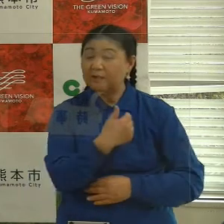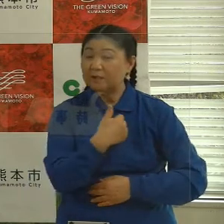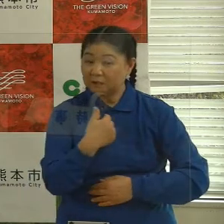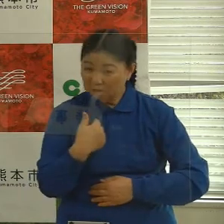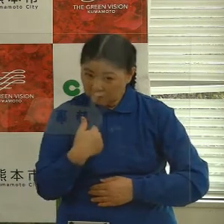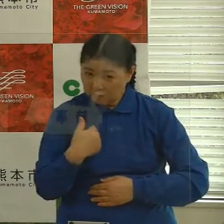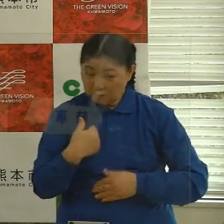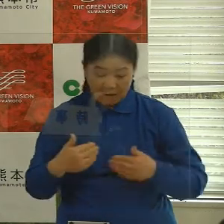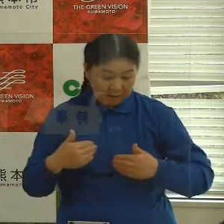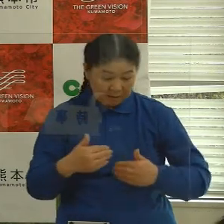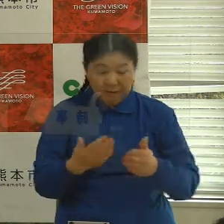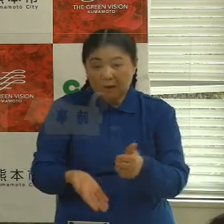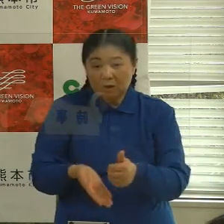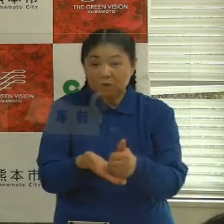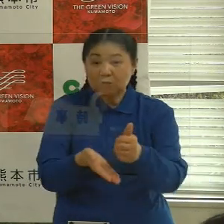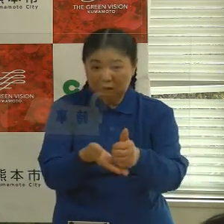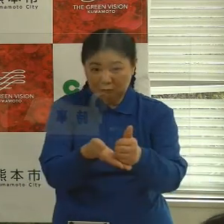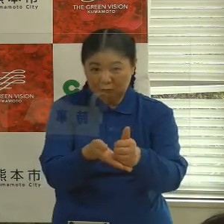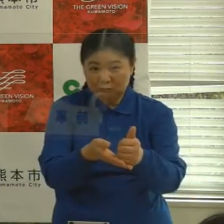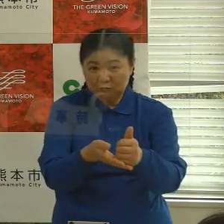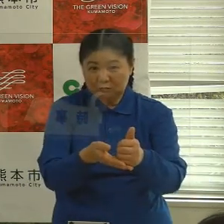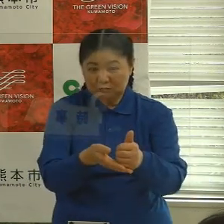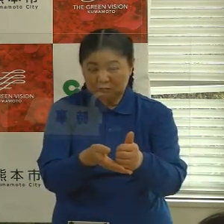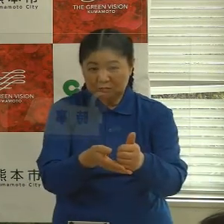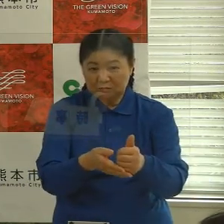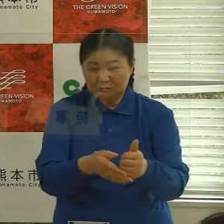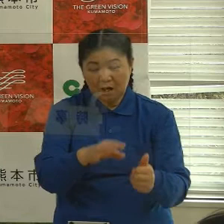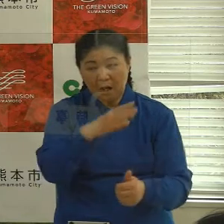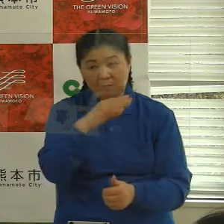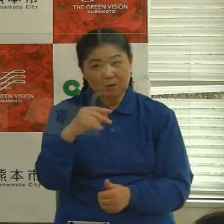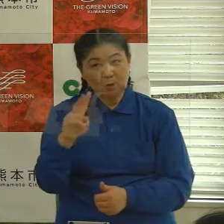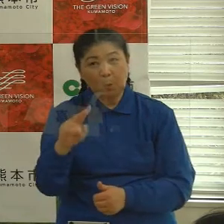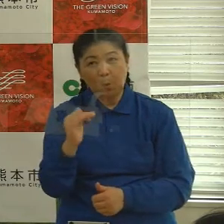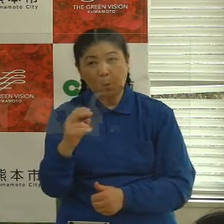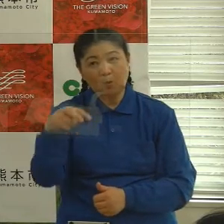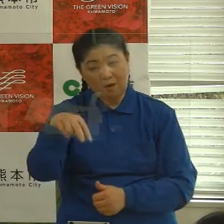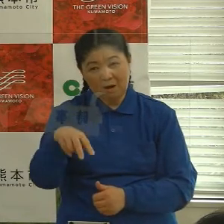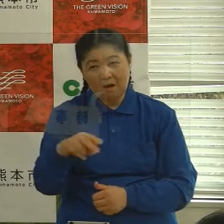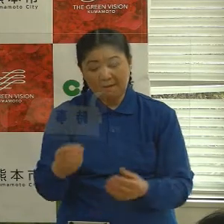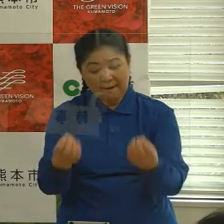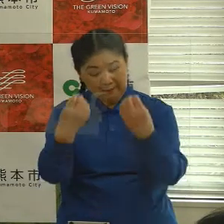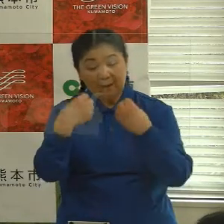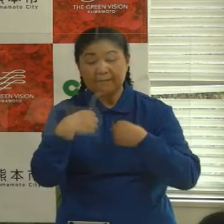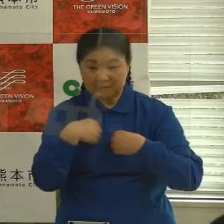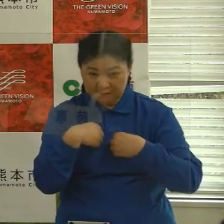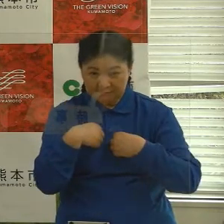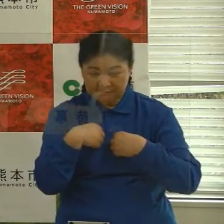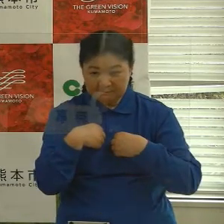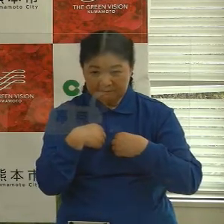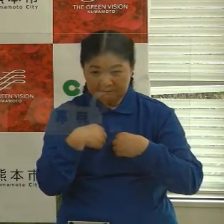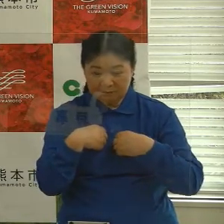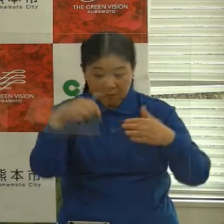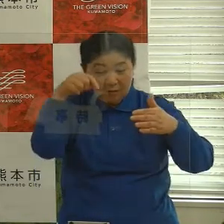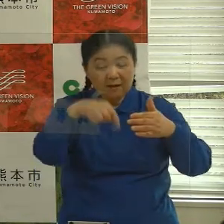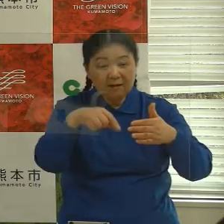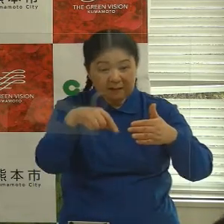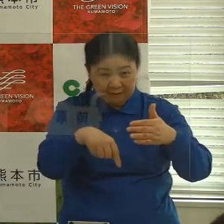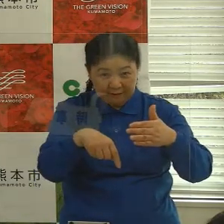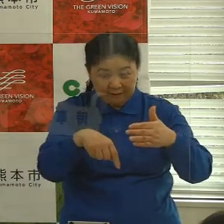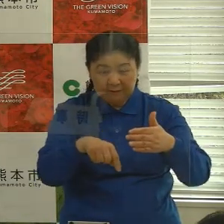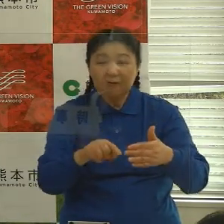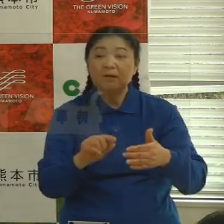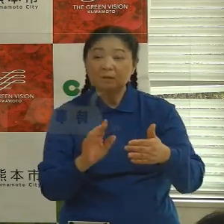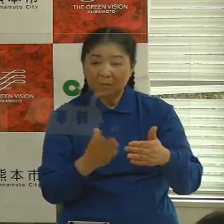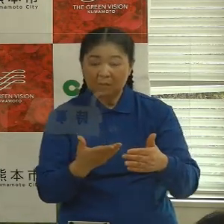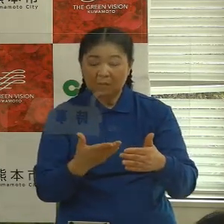できることはどんどん進めていくっていうこともウィズコロナというか、この感染がある中であっても